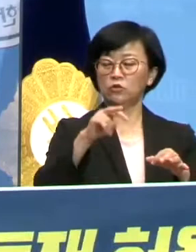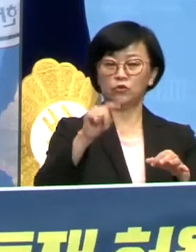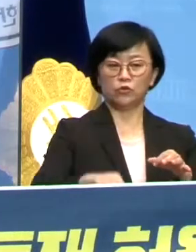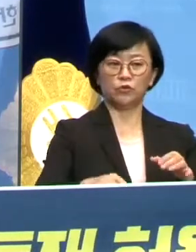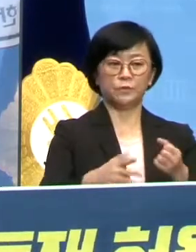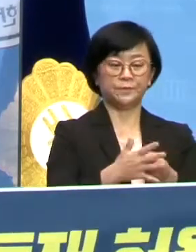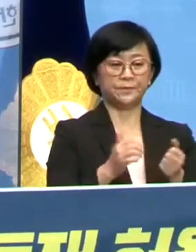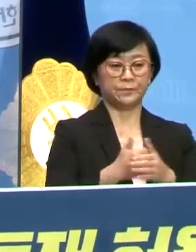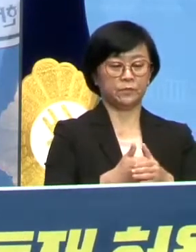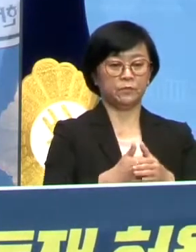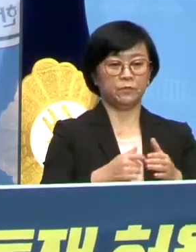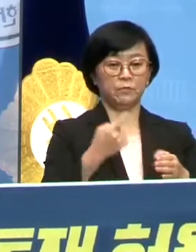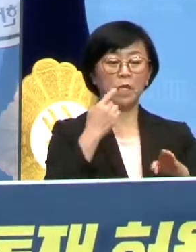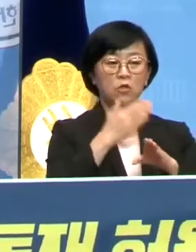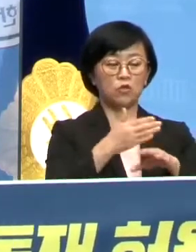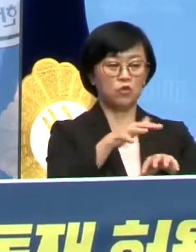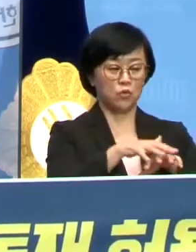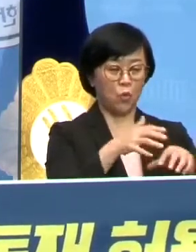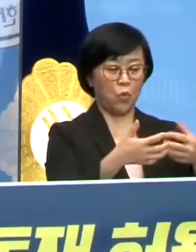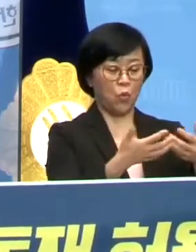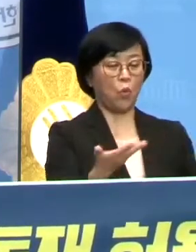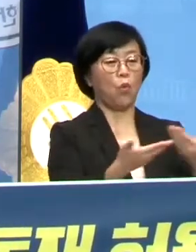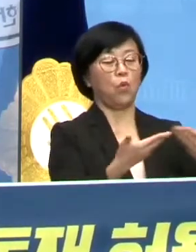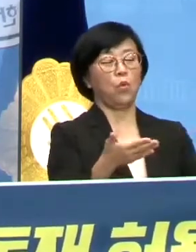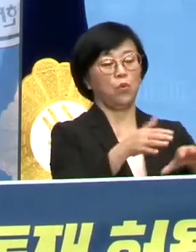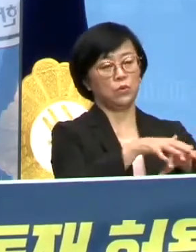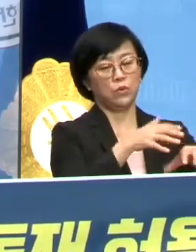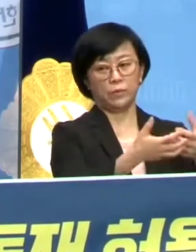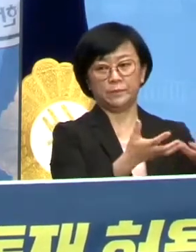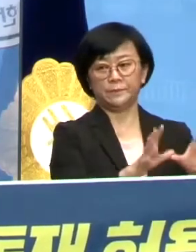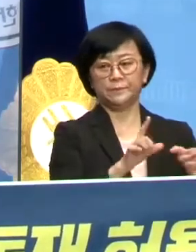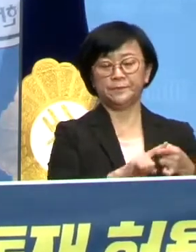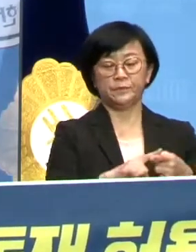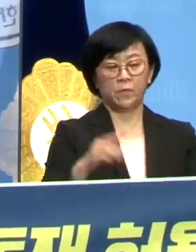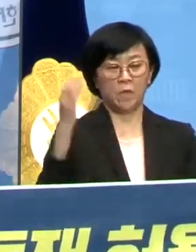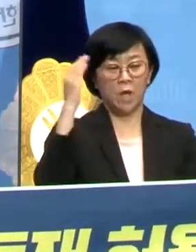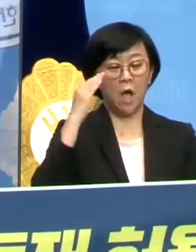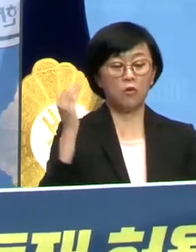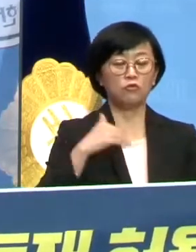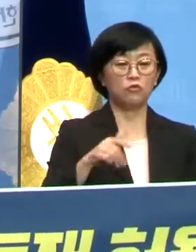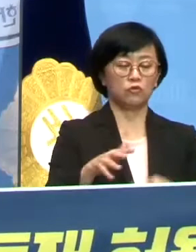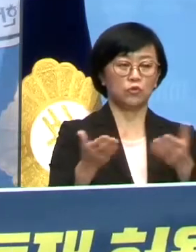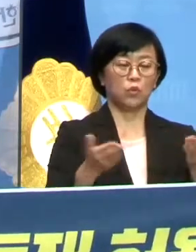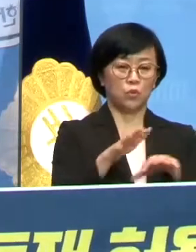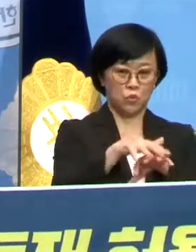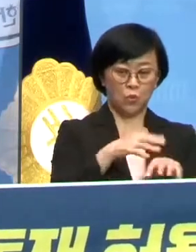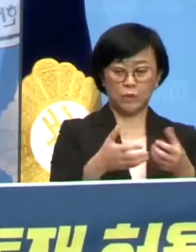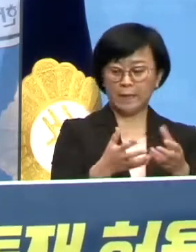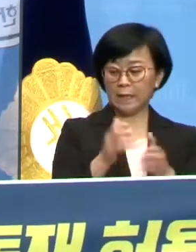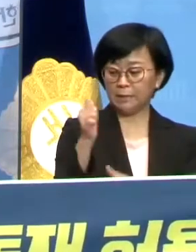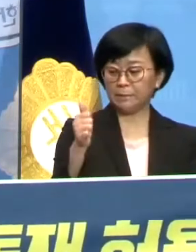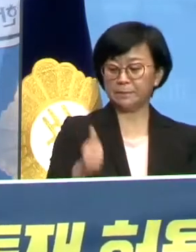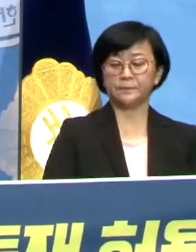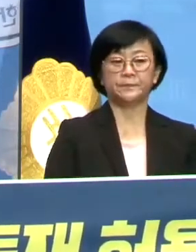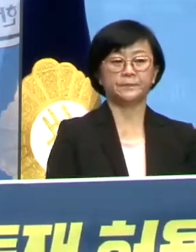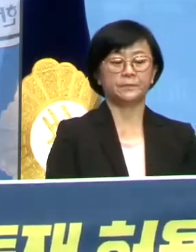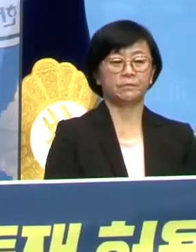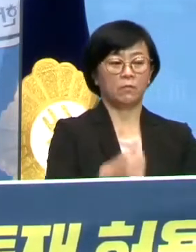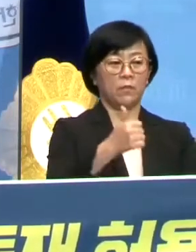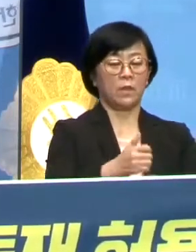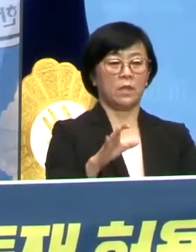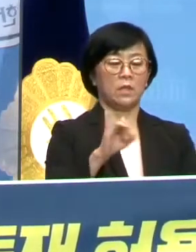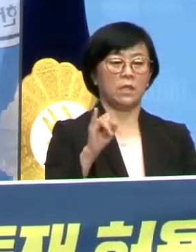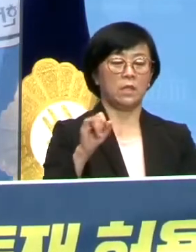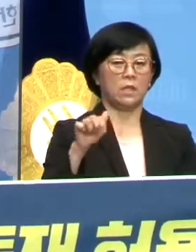비대위원 참석하셨습니다 김윤정 한국노총 정책 차장 참석하셨습니다 마지막으로